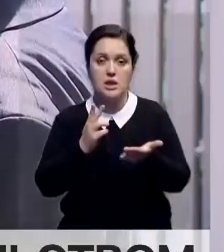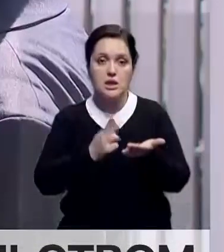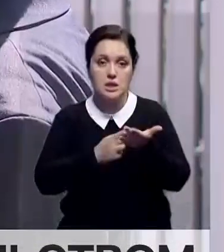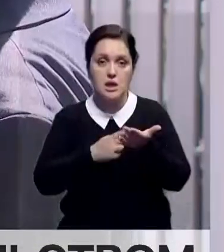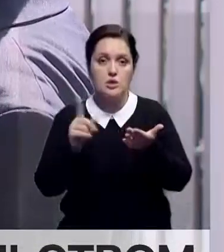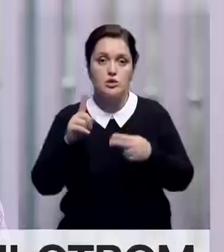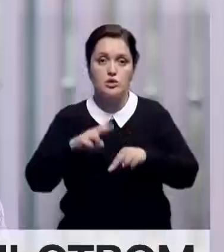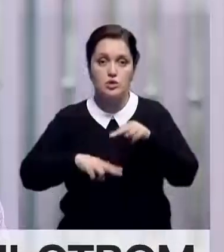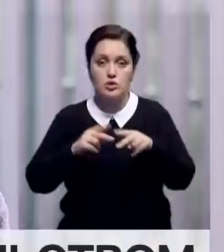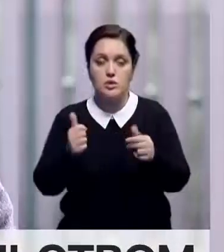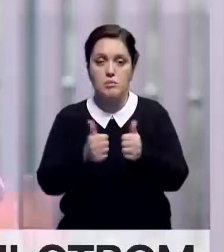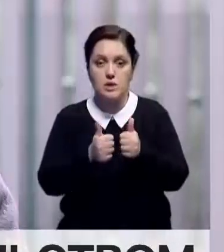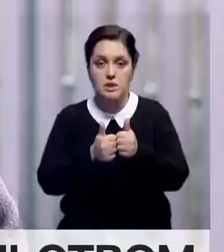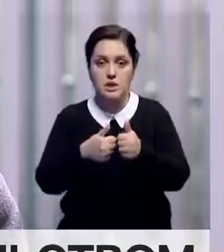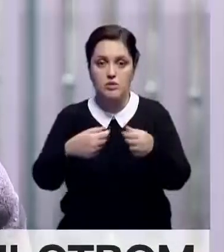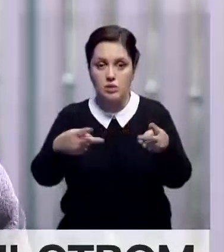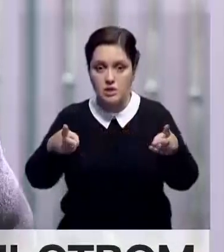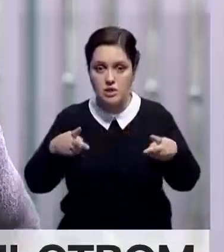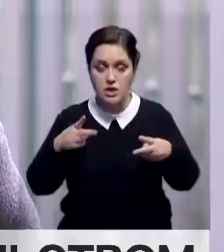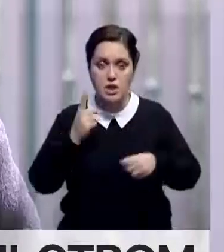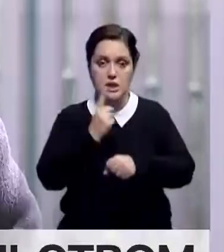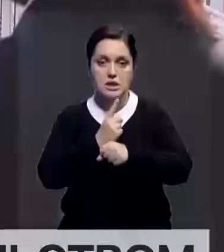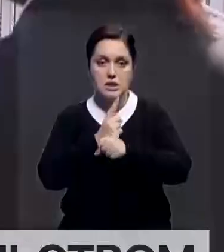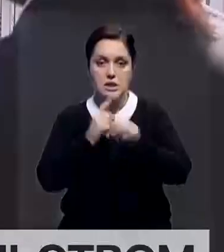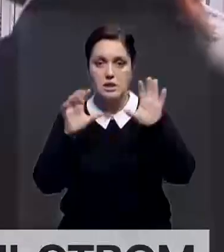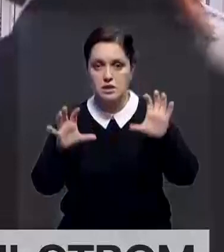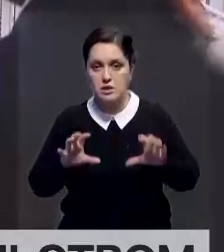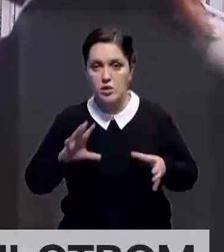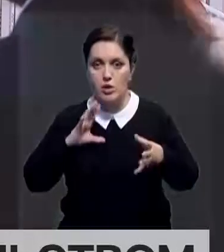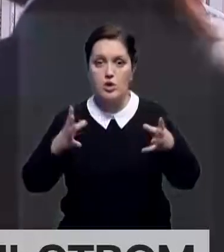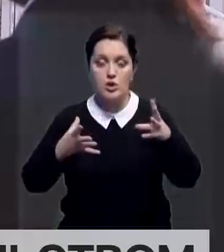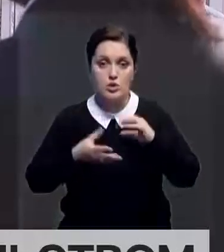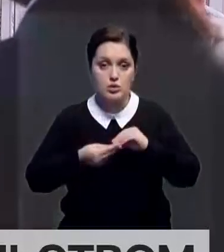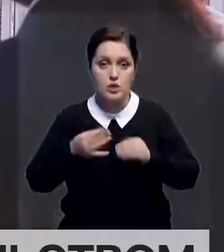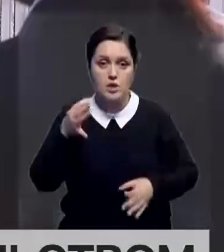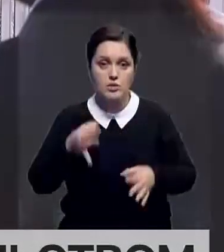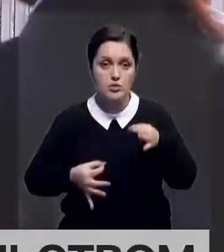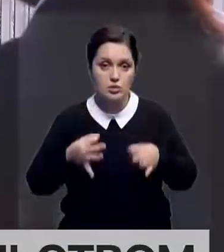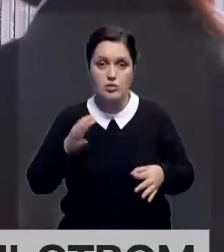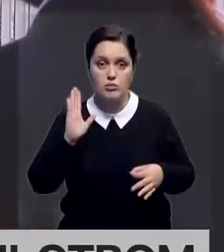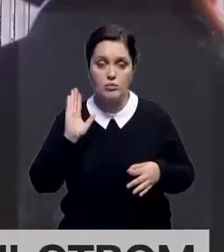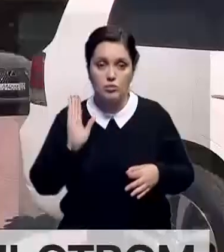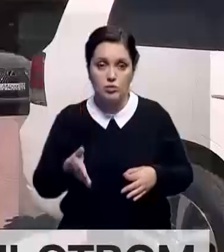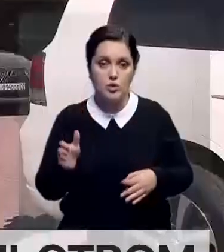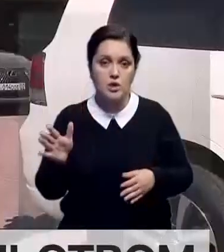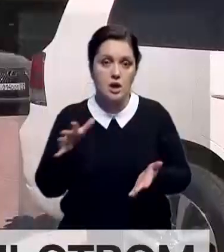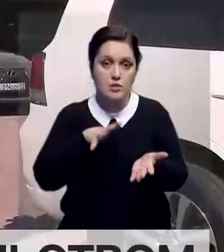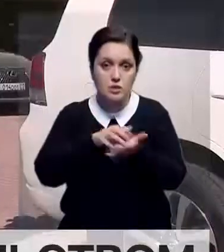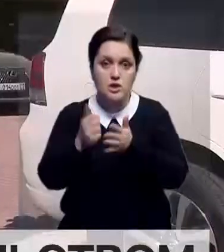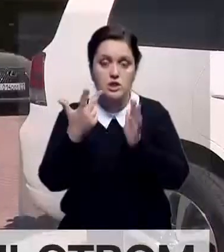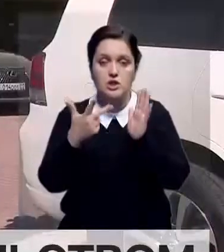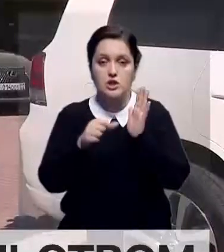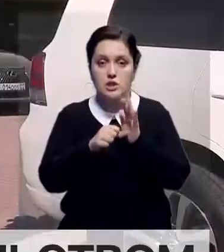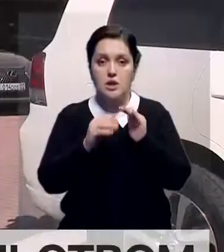Активисты доказали, что строящиеся по соседству коттеджи и таунхаусы незаконны. Результат – суд вынес решение о